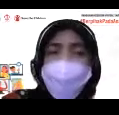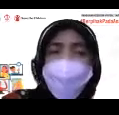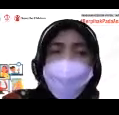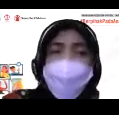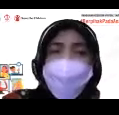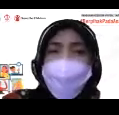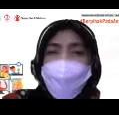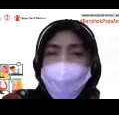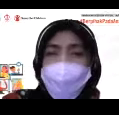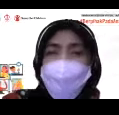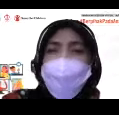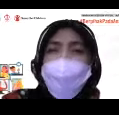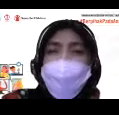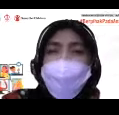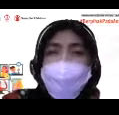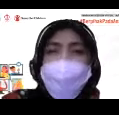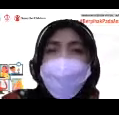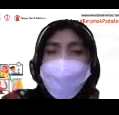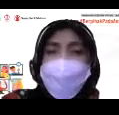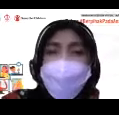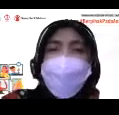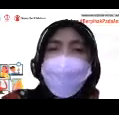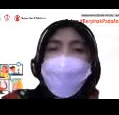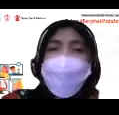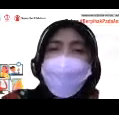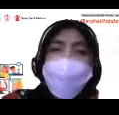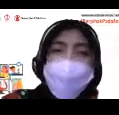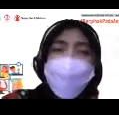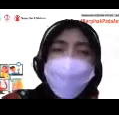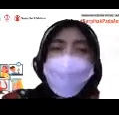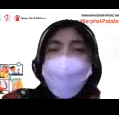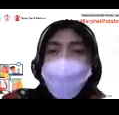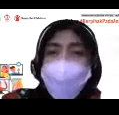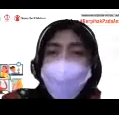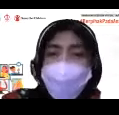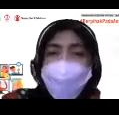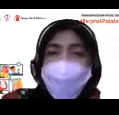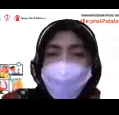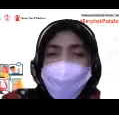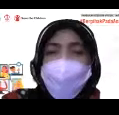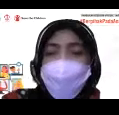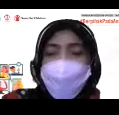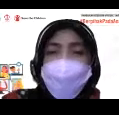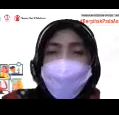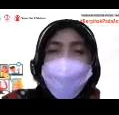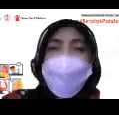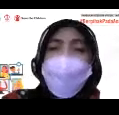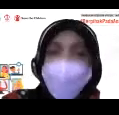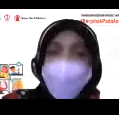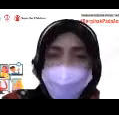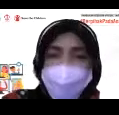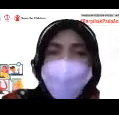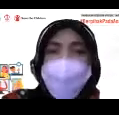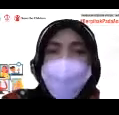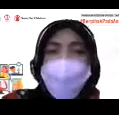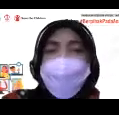pada tahun 2018 ada tentang Bagan yang baru dimasukkan, yaitu tentang